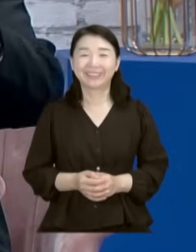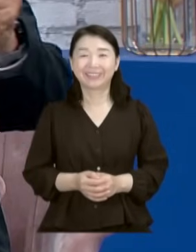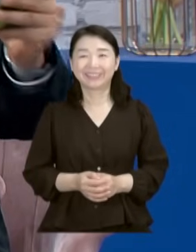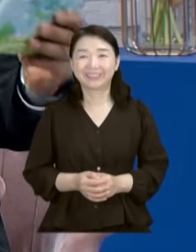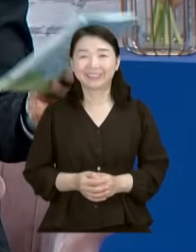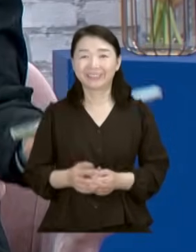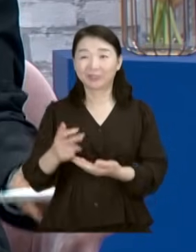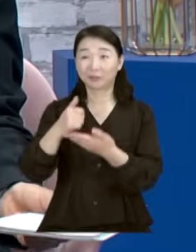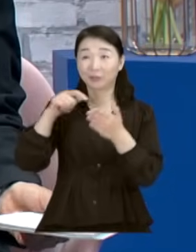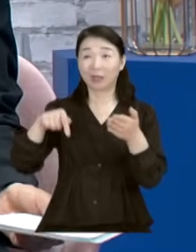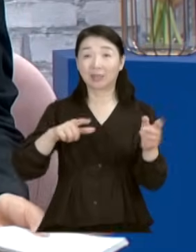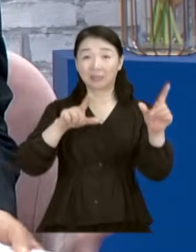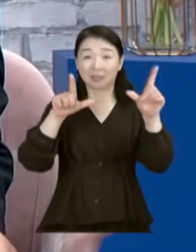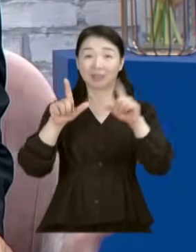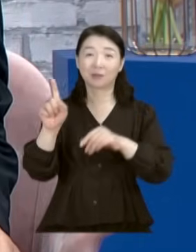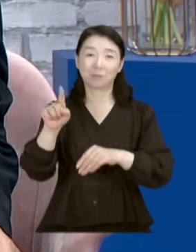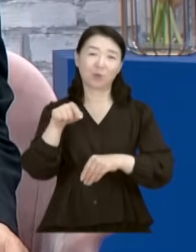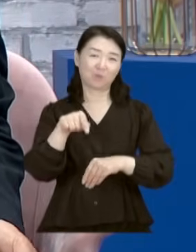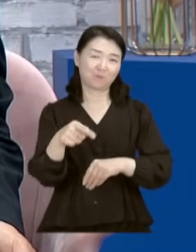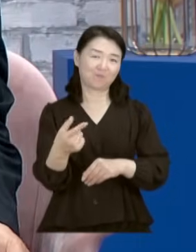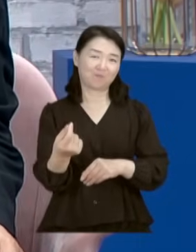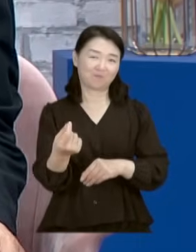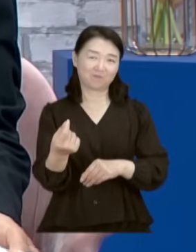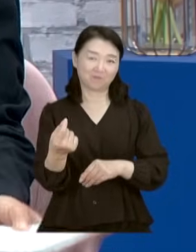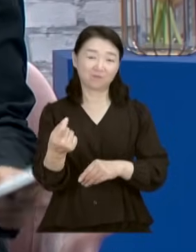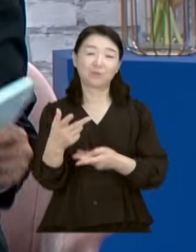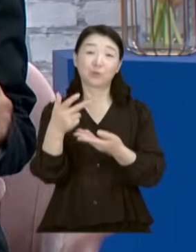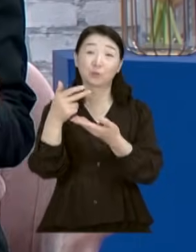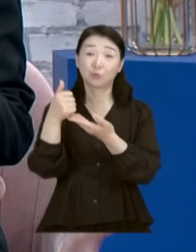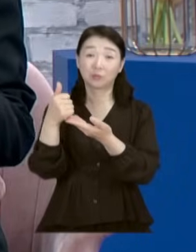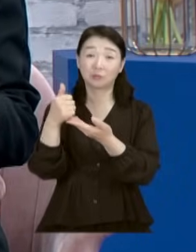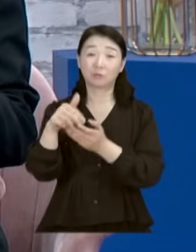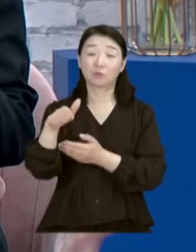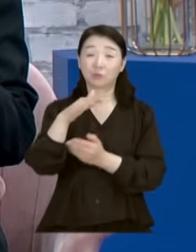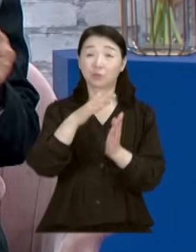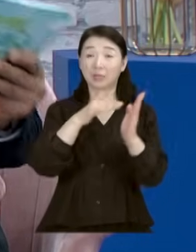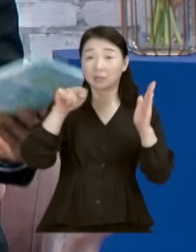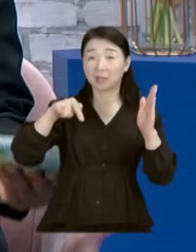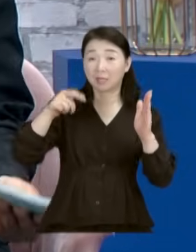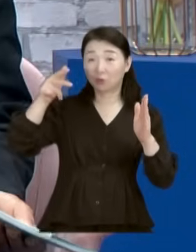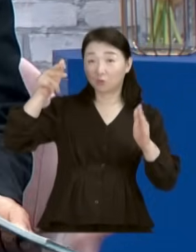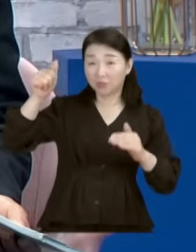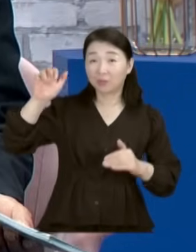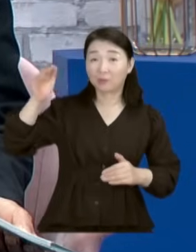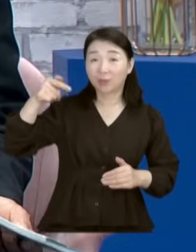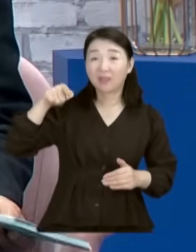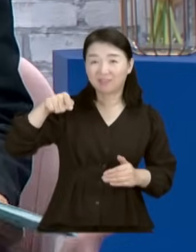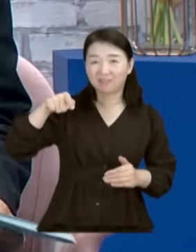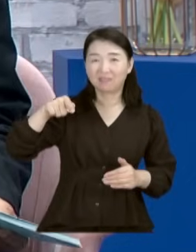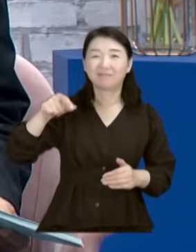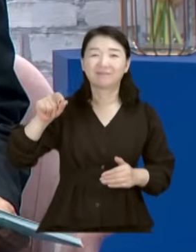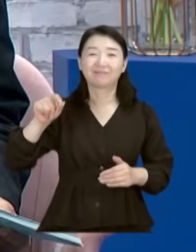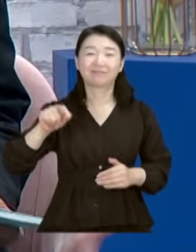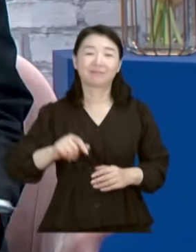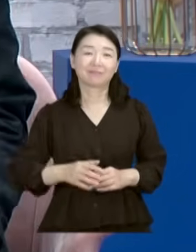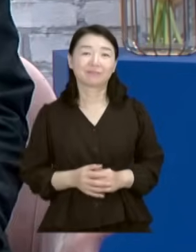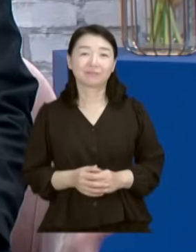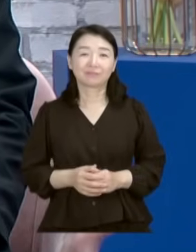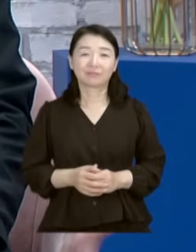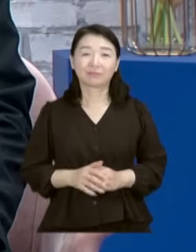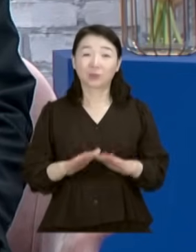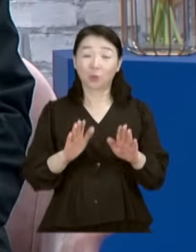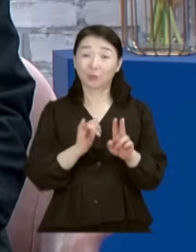가정을이 주 안에서 산다는게 이런 거예요 그죠 그리고 주님이 우리 가정의 주인 되시는게 이거예요